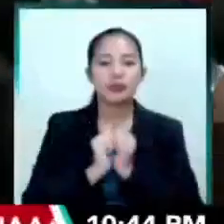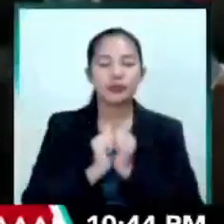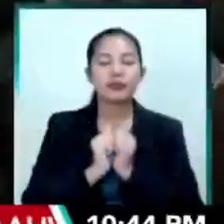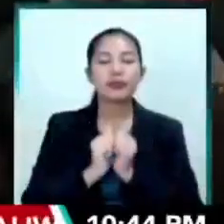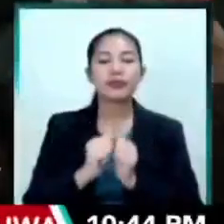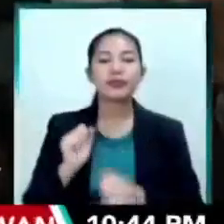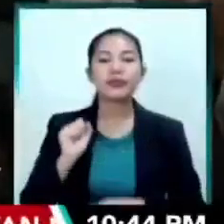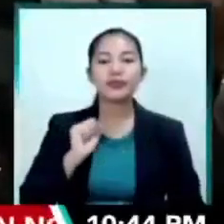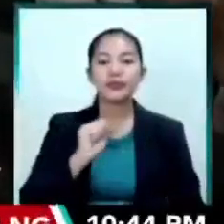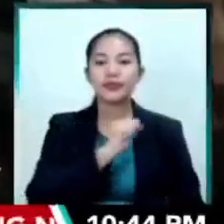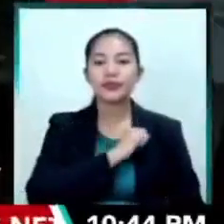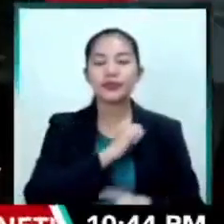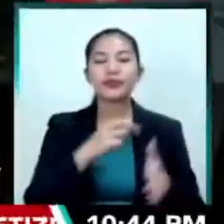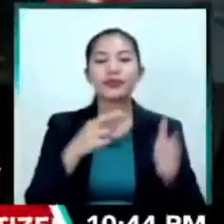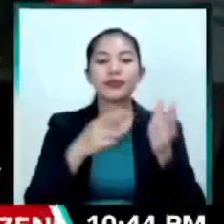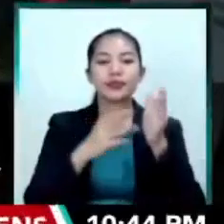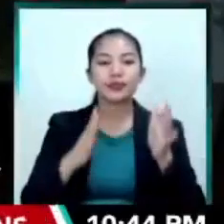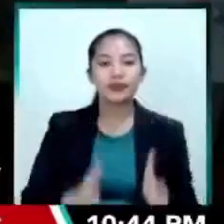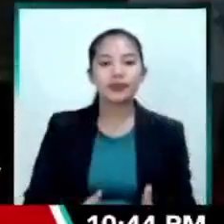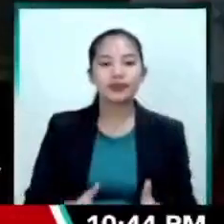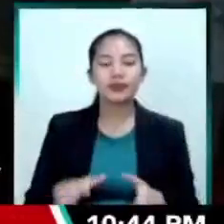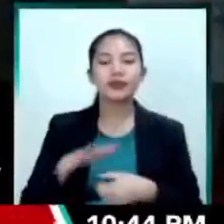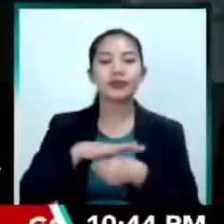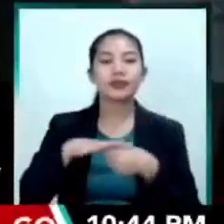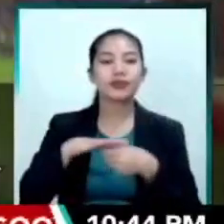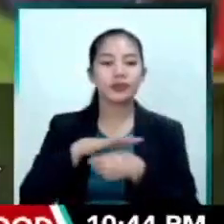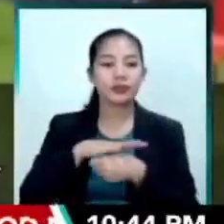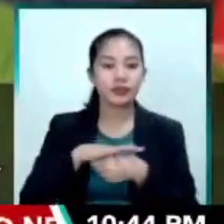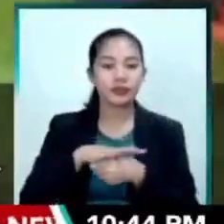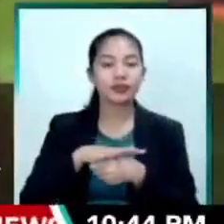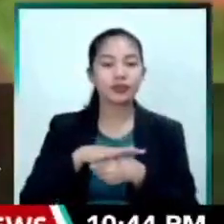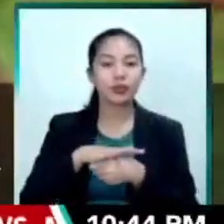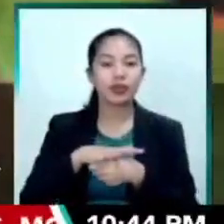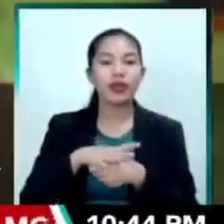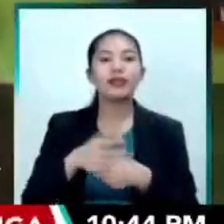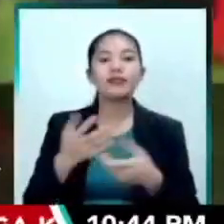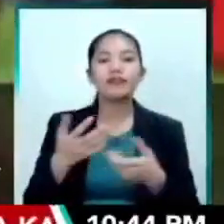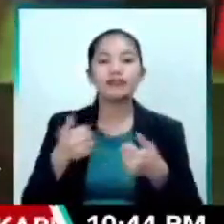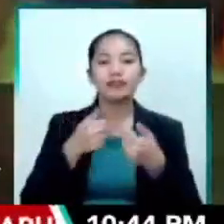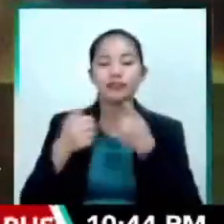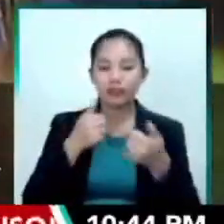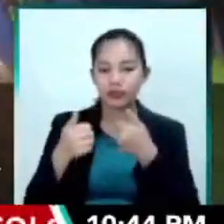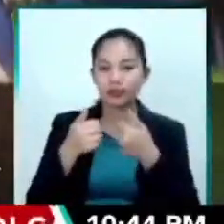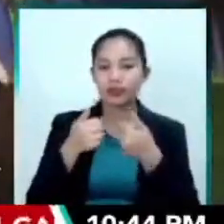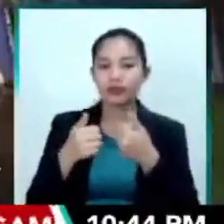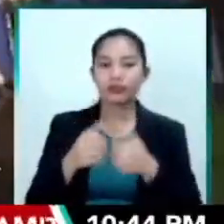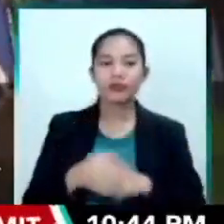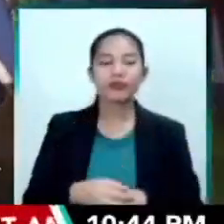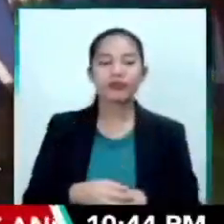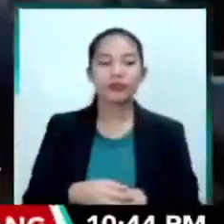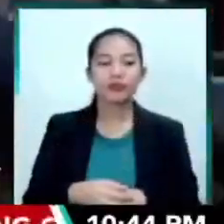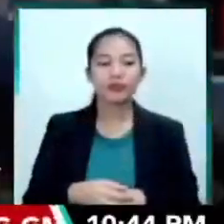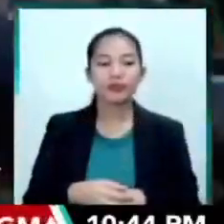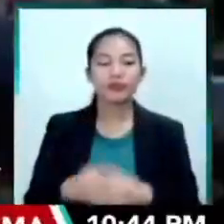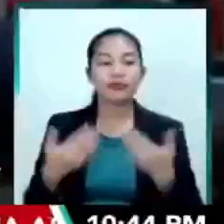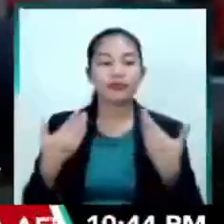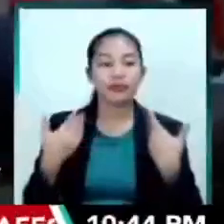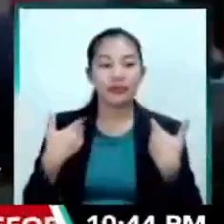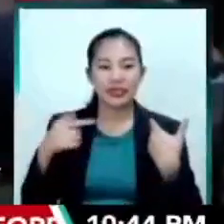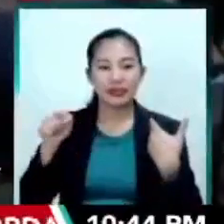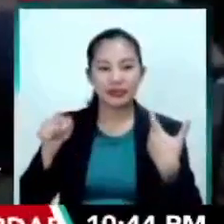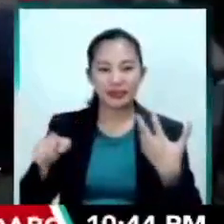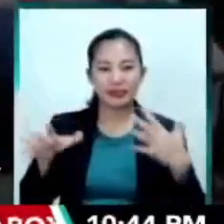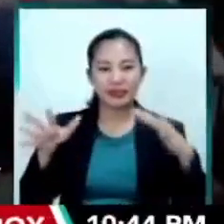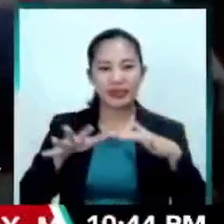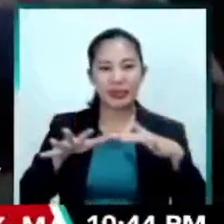pagka-senator at local candidates. Ginawa sa mismong IBP Road ang rally at naging sanhi ng mabigat na traffic doon at sa